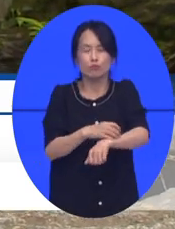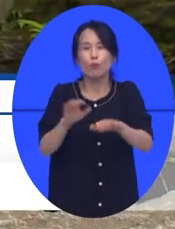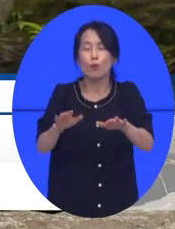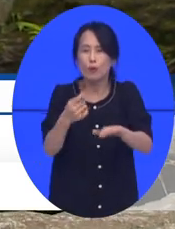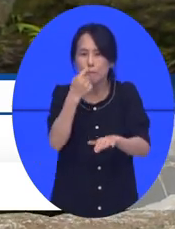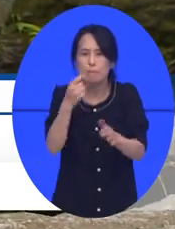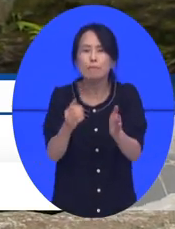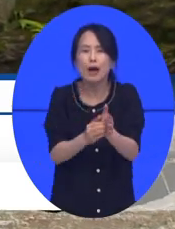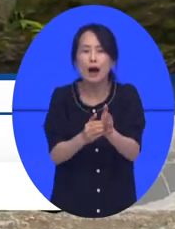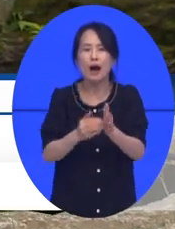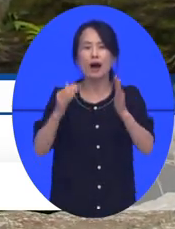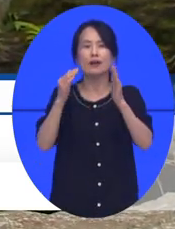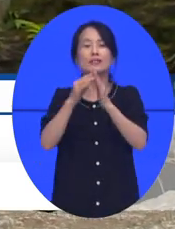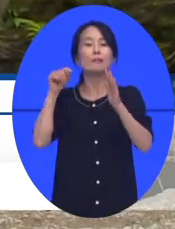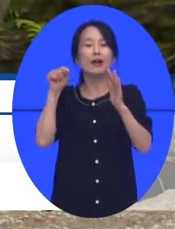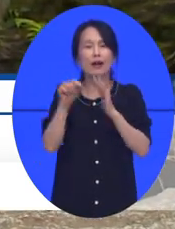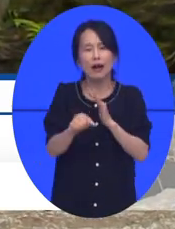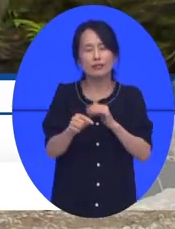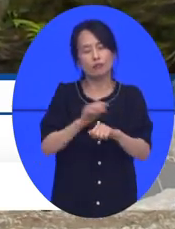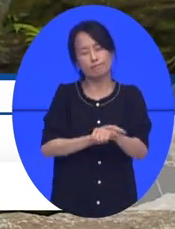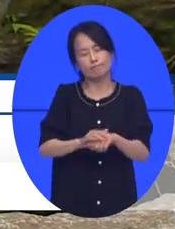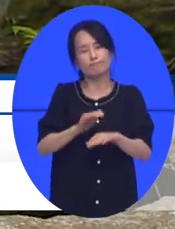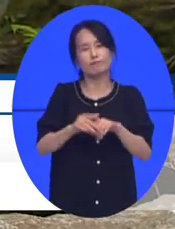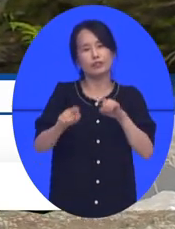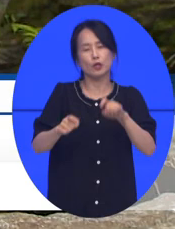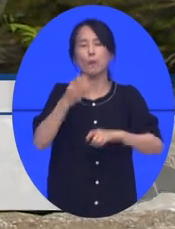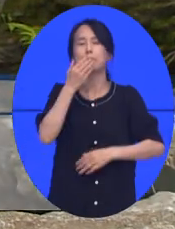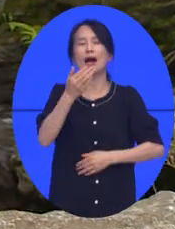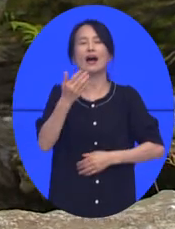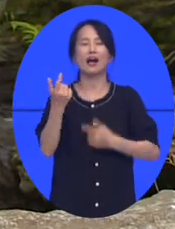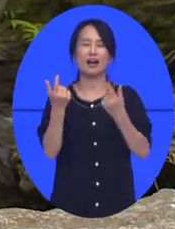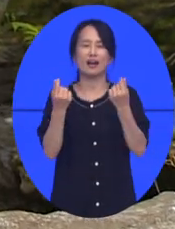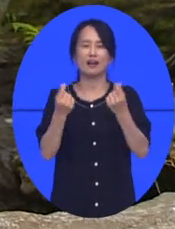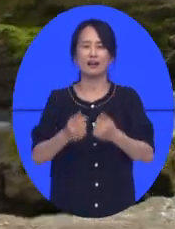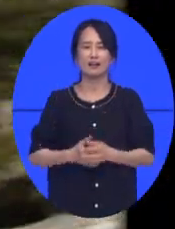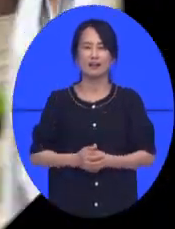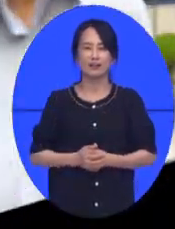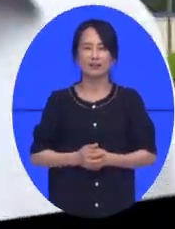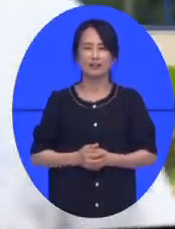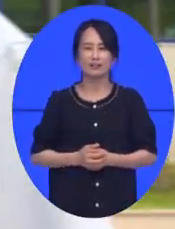배워가지고 집에서도 잘 신청할 수 있을 것 같아요.